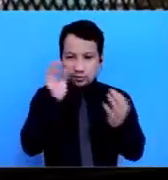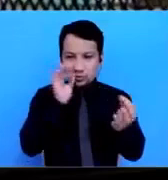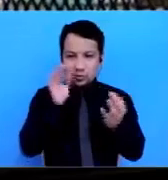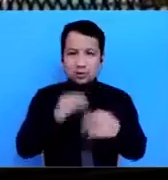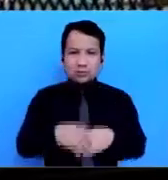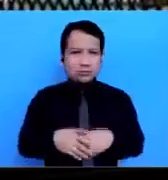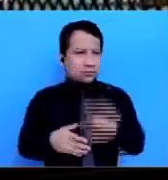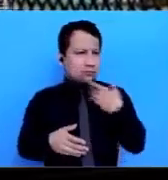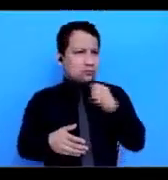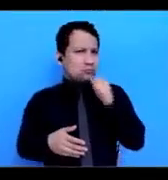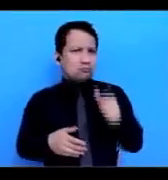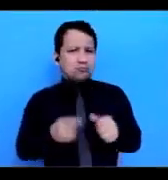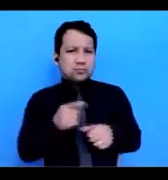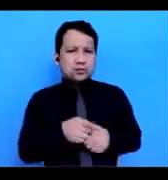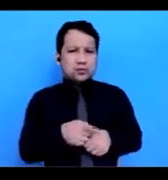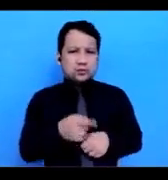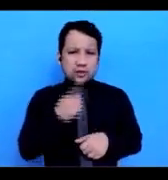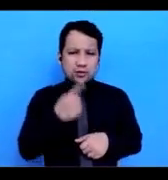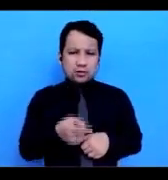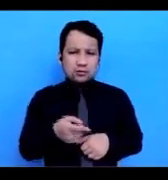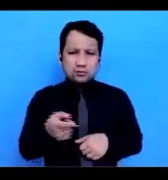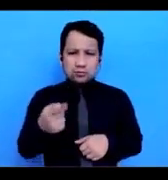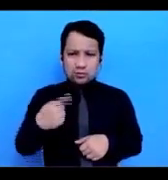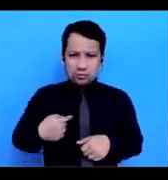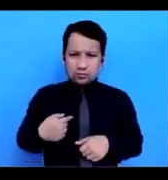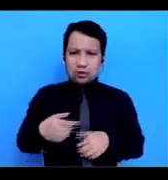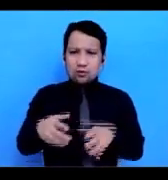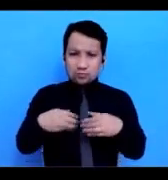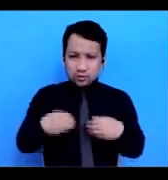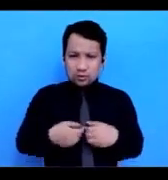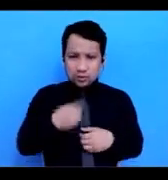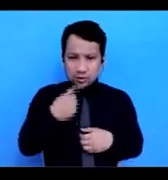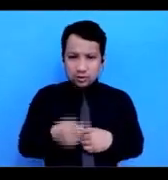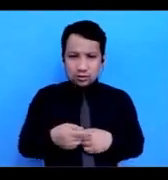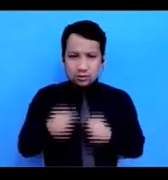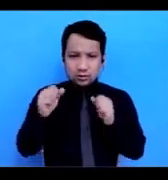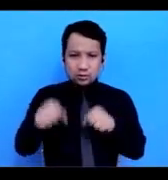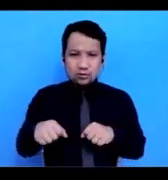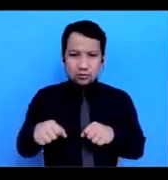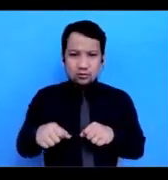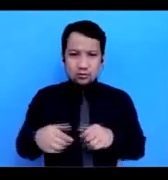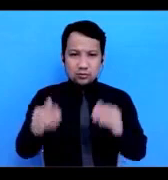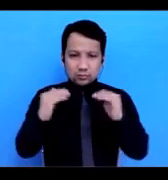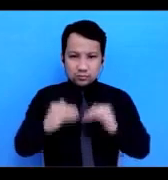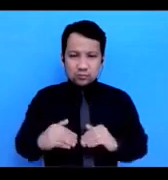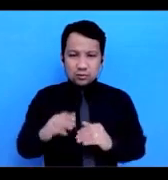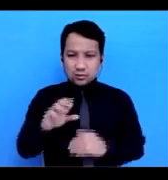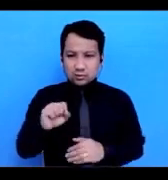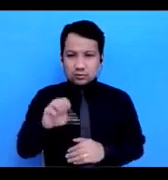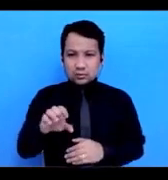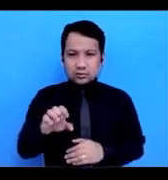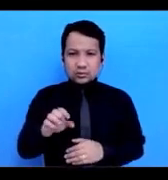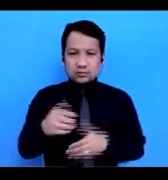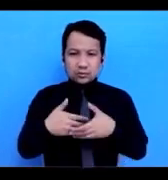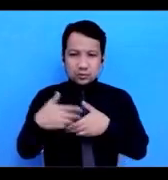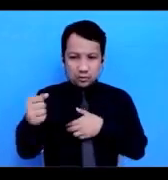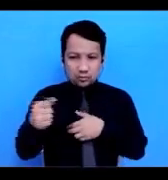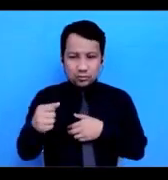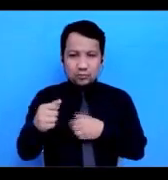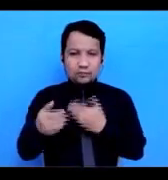hindi naman. Sabi po sa amin, umamin na daw po kami agad sa mababang kaso para po makalabas kami agad. At